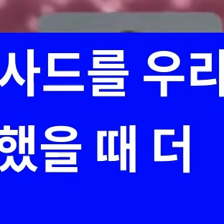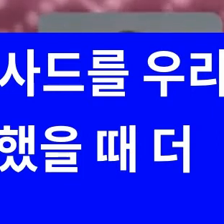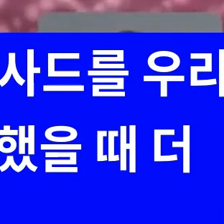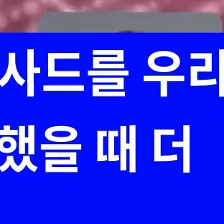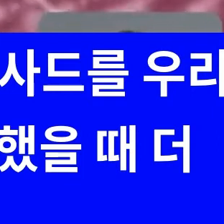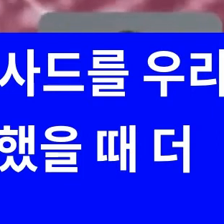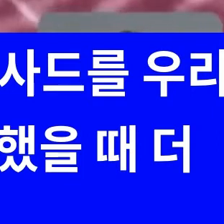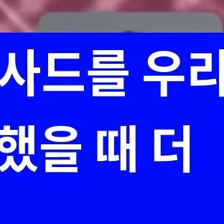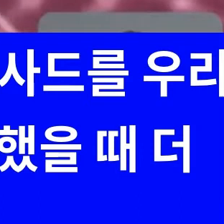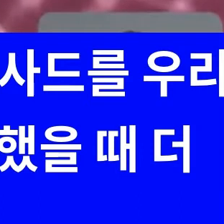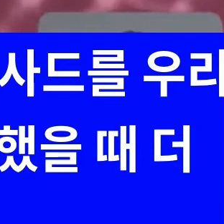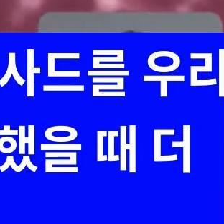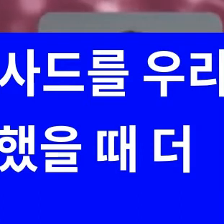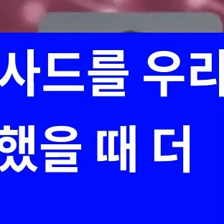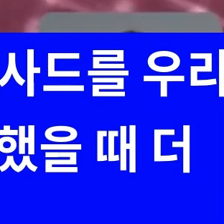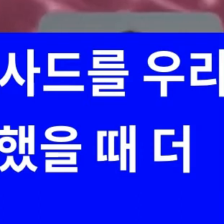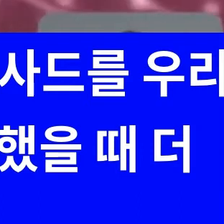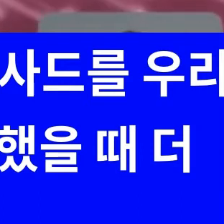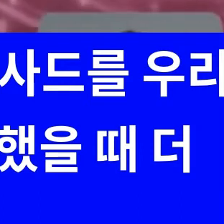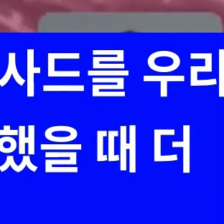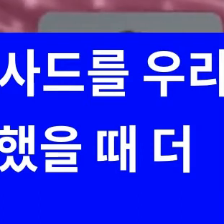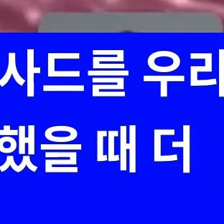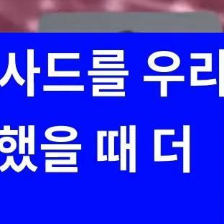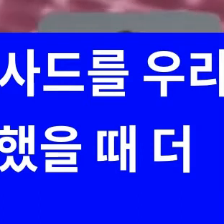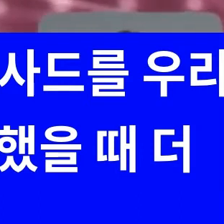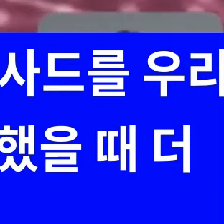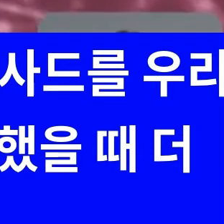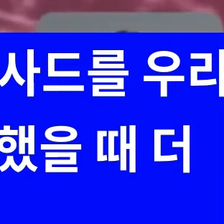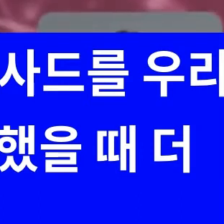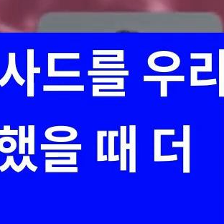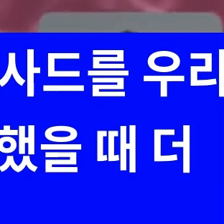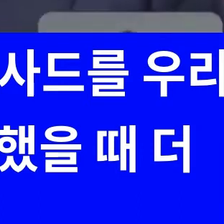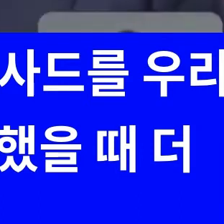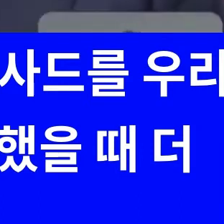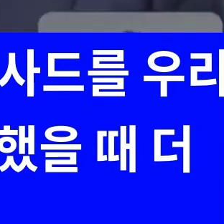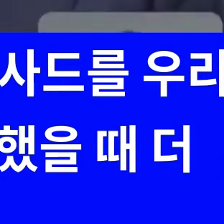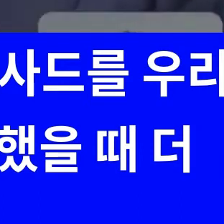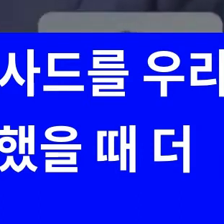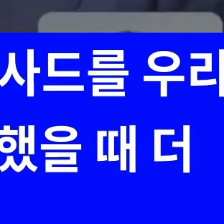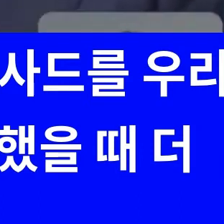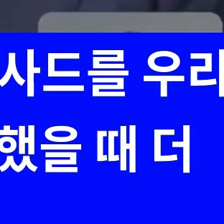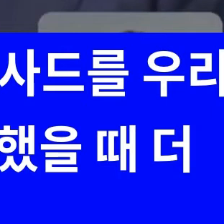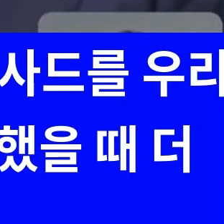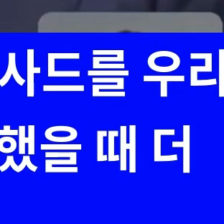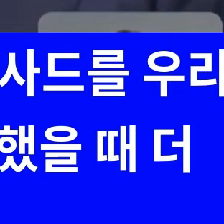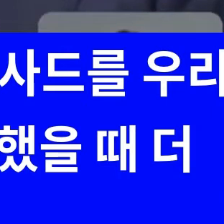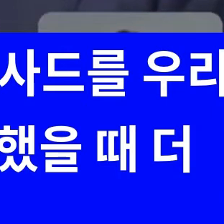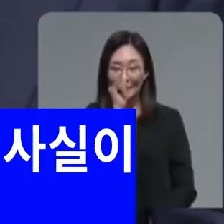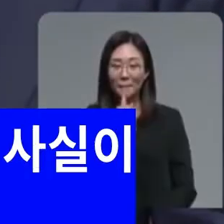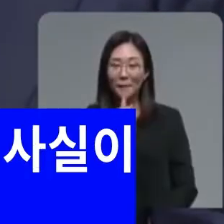사드를 우리 페이트리옷이라든가 이런 그 저층 방어 시스템하고 연계를 했을 때 더 효과적이라고 한